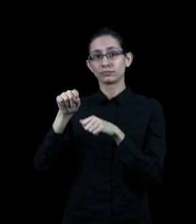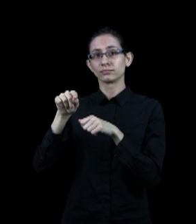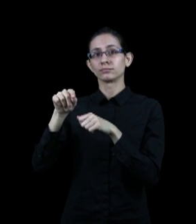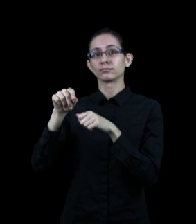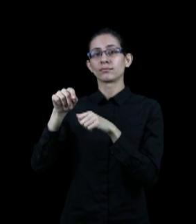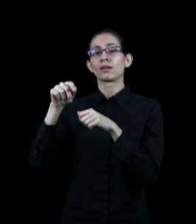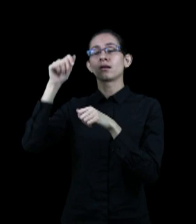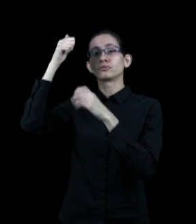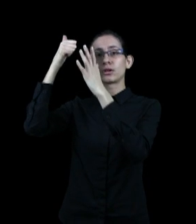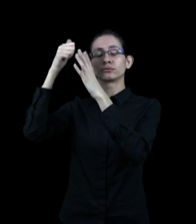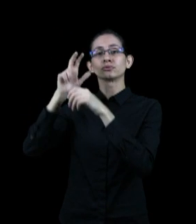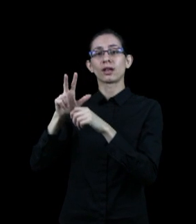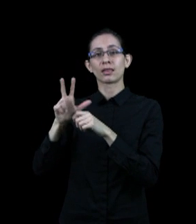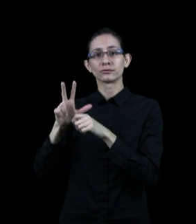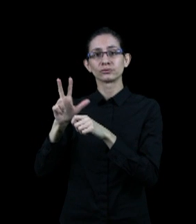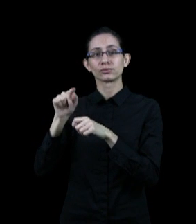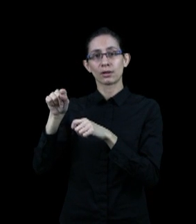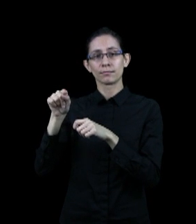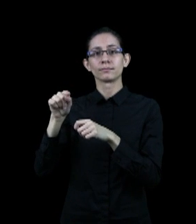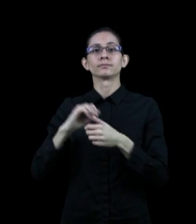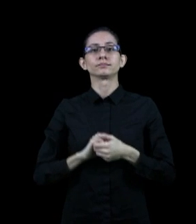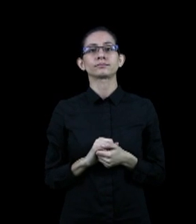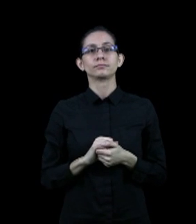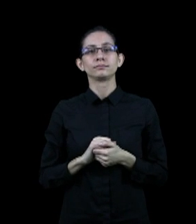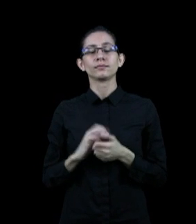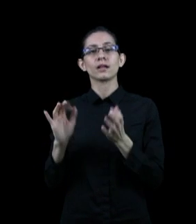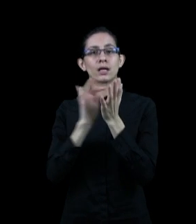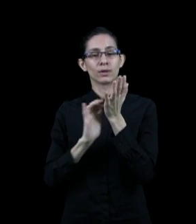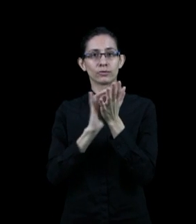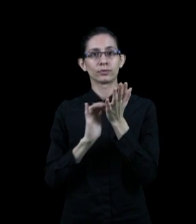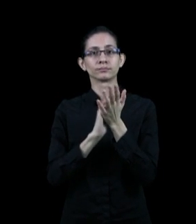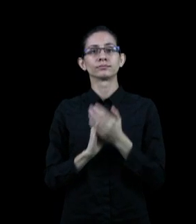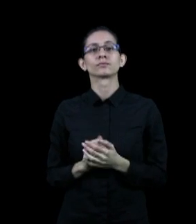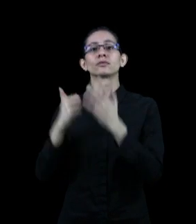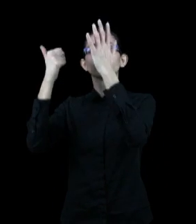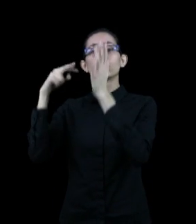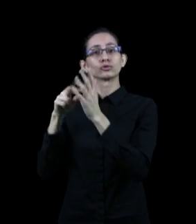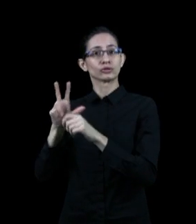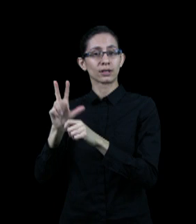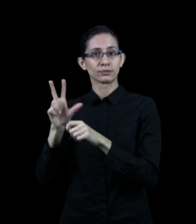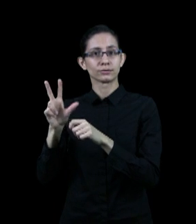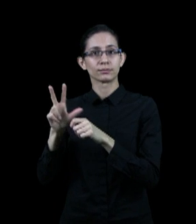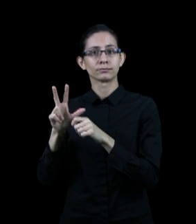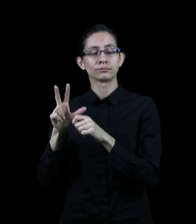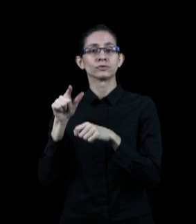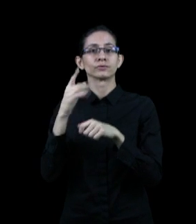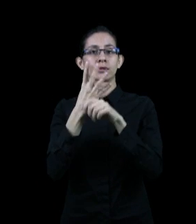40 kilka procent. Wyjmę kalkulator. 6 podzielić przez 13.